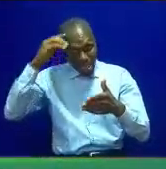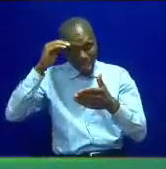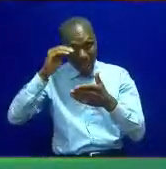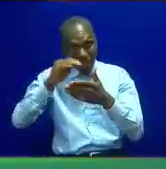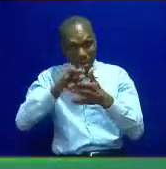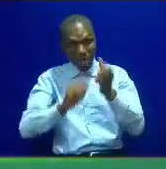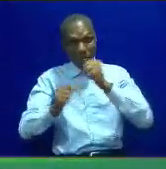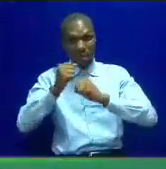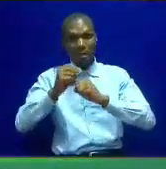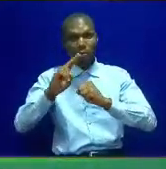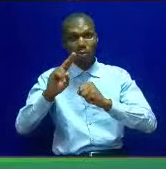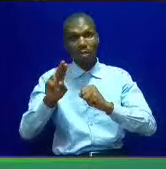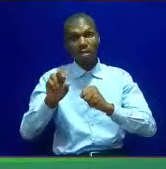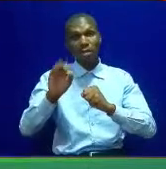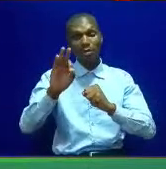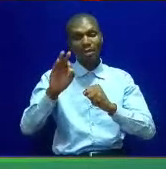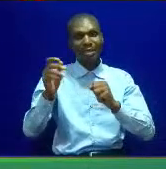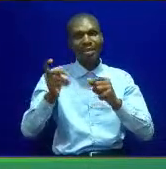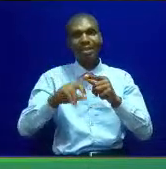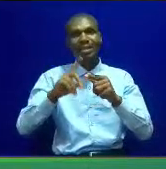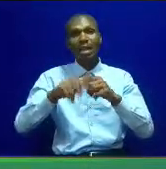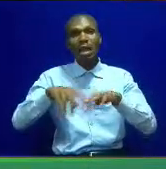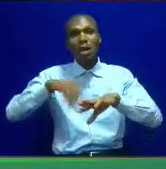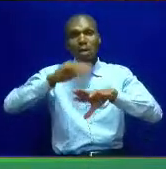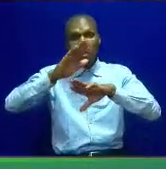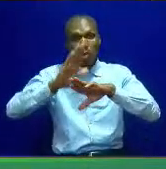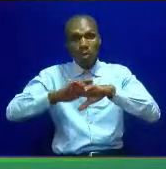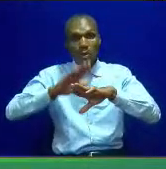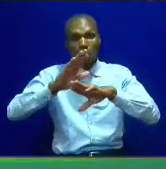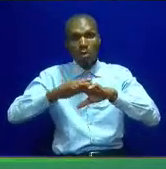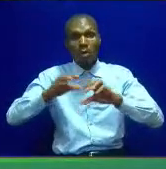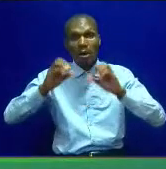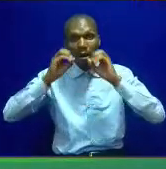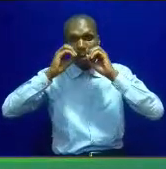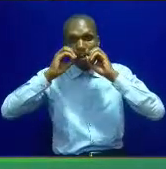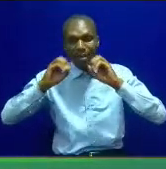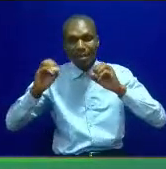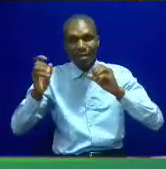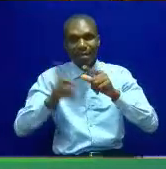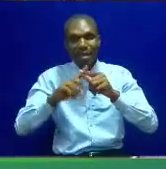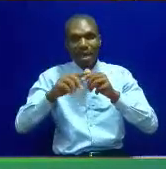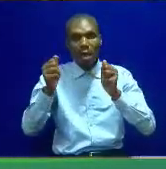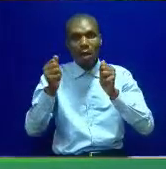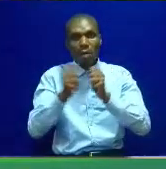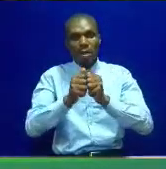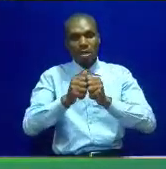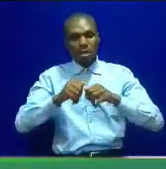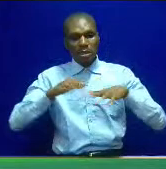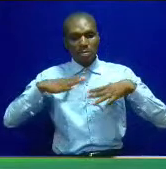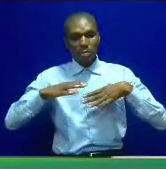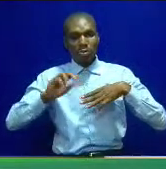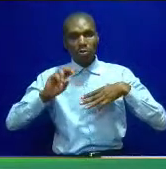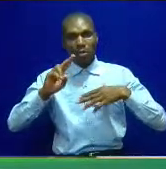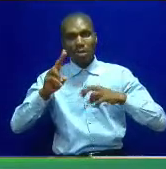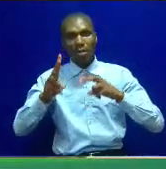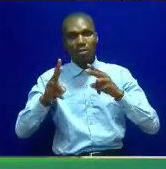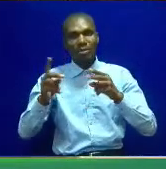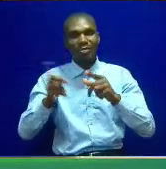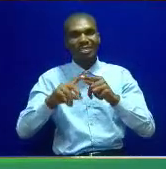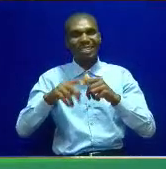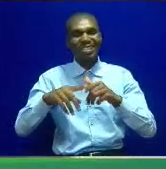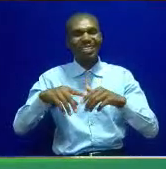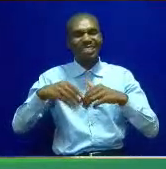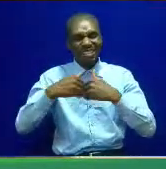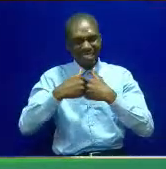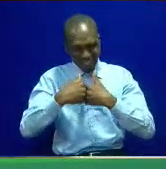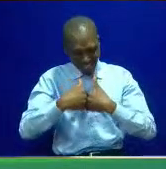bwebere nemero ngebere naisaso nigora jikoba omwaka bwa masini koreng'ana baro bateberwe na omwaka oyo 2022 nigo orenge omwaka omokong'u